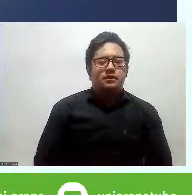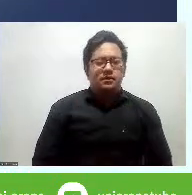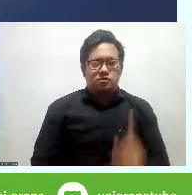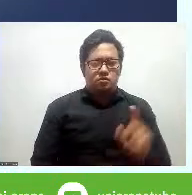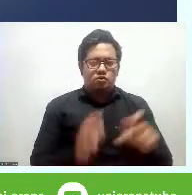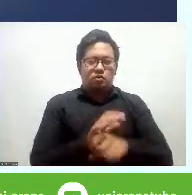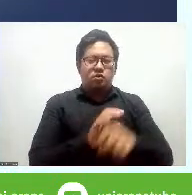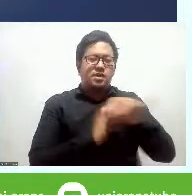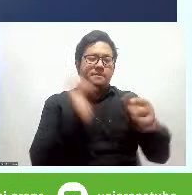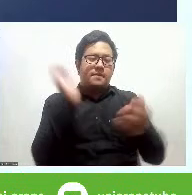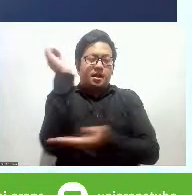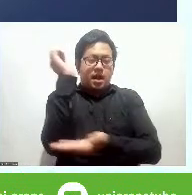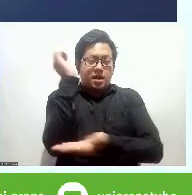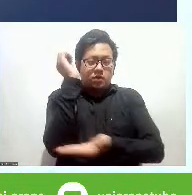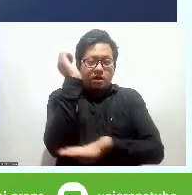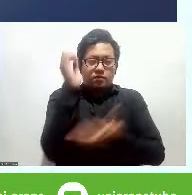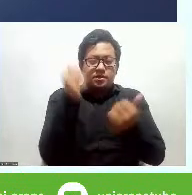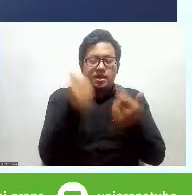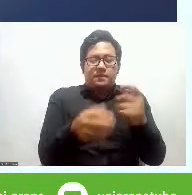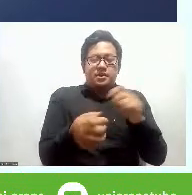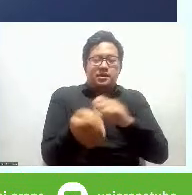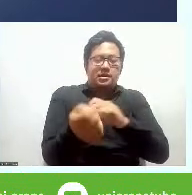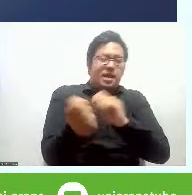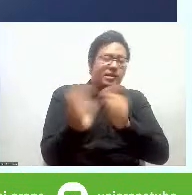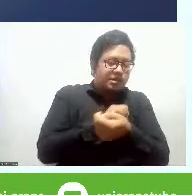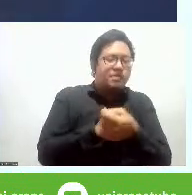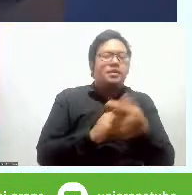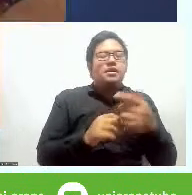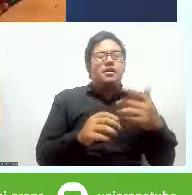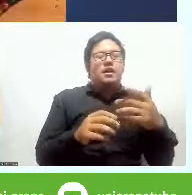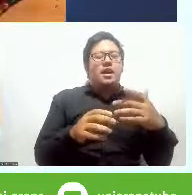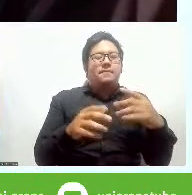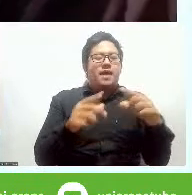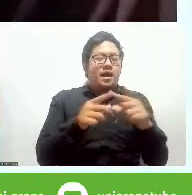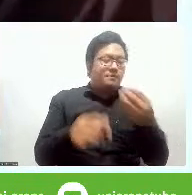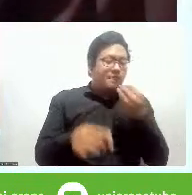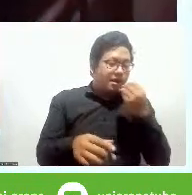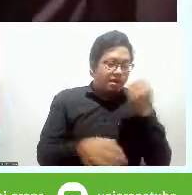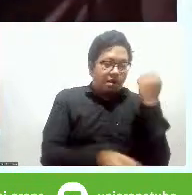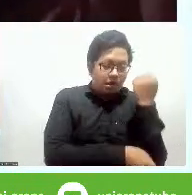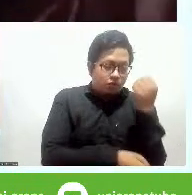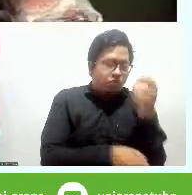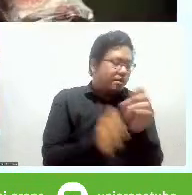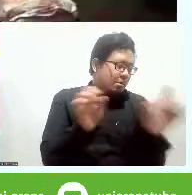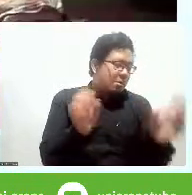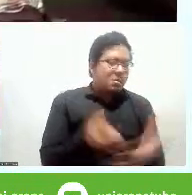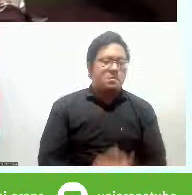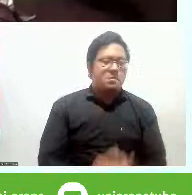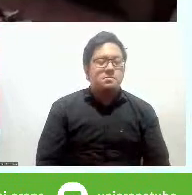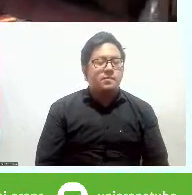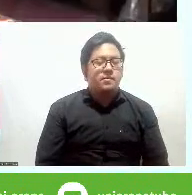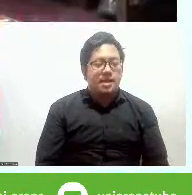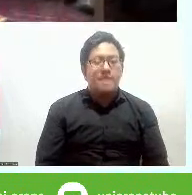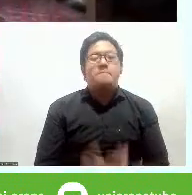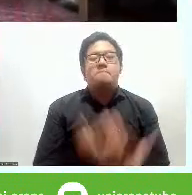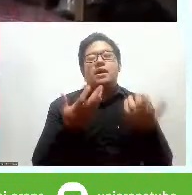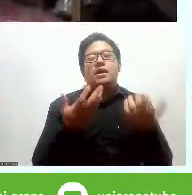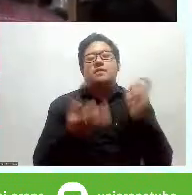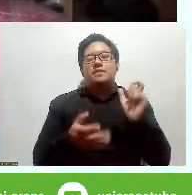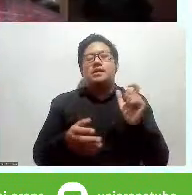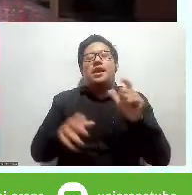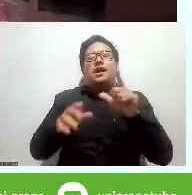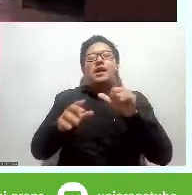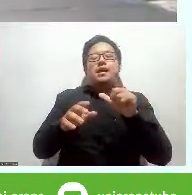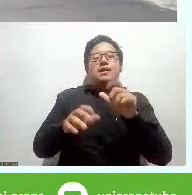kayu atau ini jadinya macem-macem ya Iya Jadi bagaimana caranya limbah yang kita hasilkan tuh